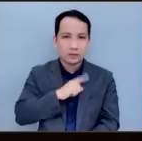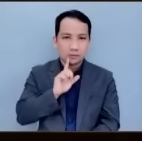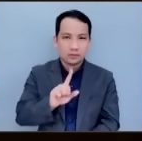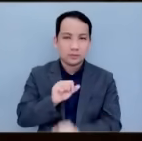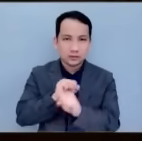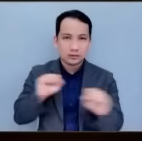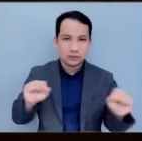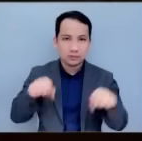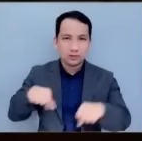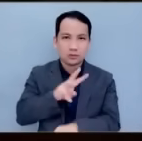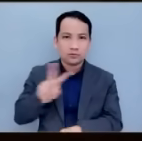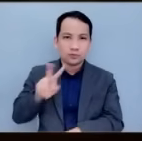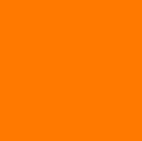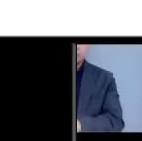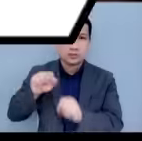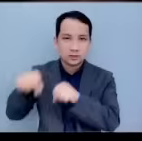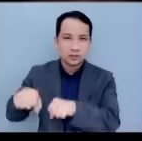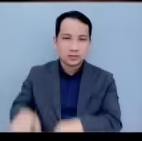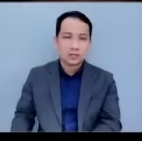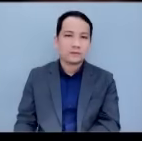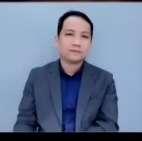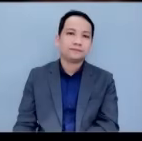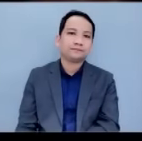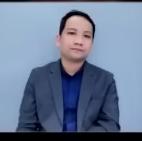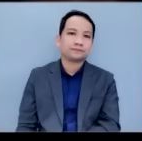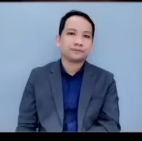West Philippine Sea.